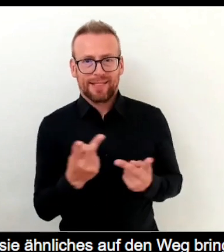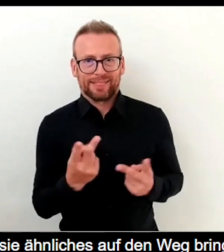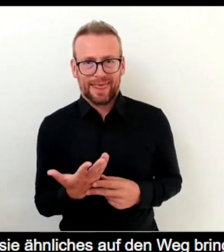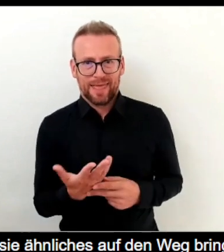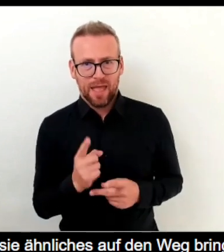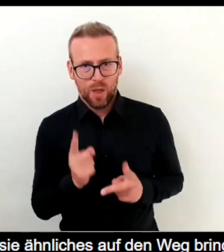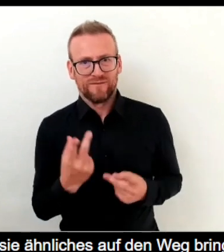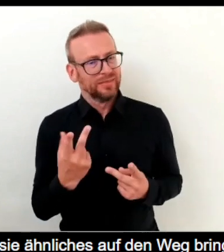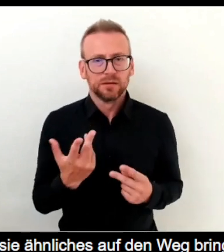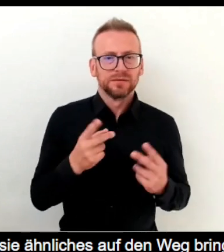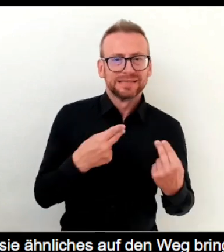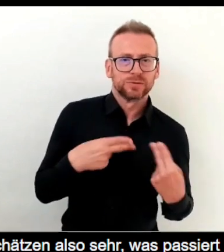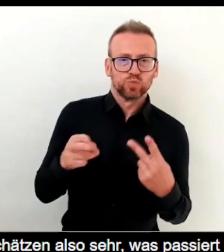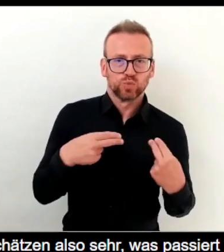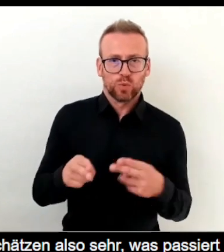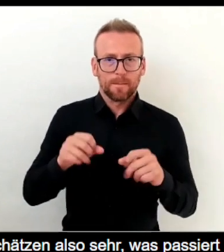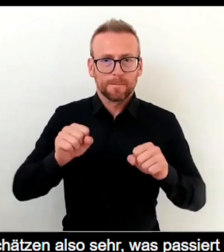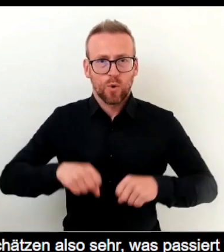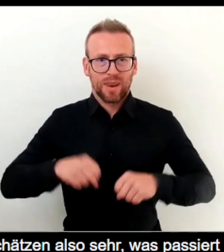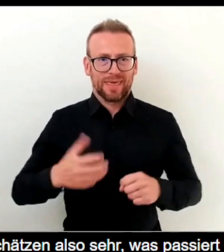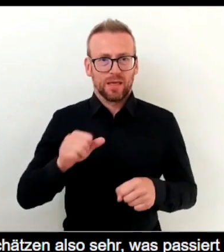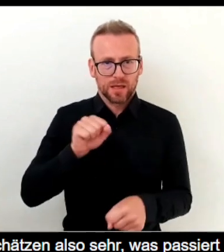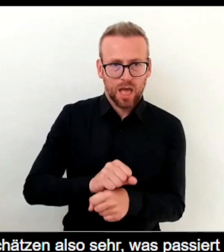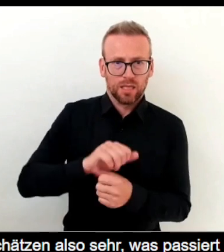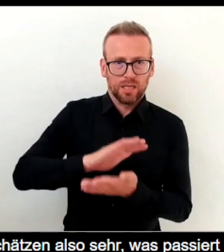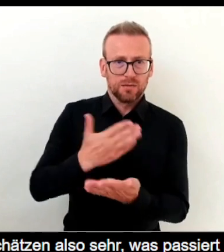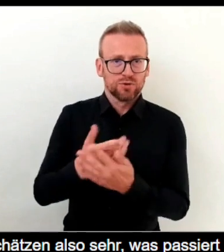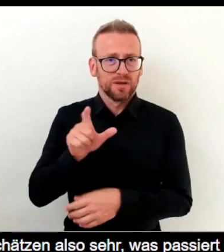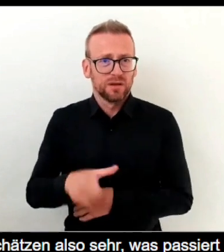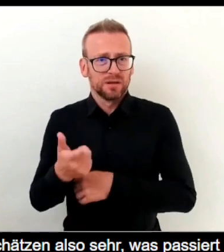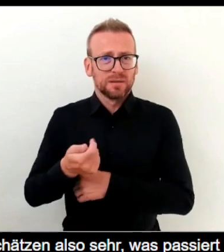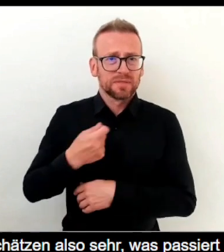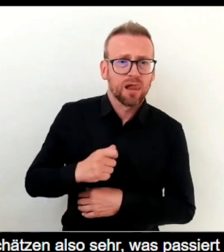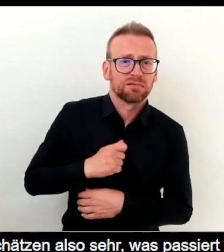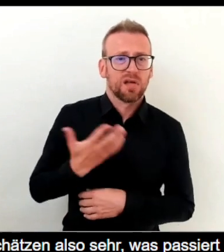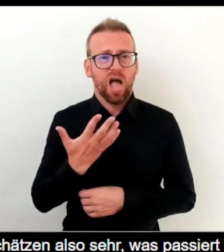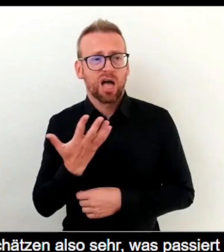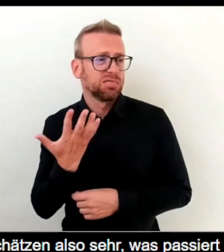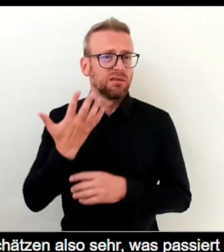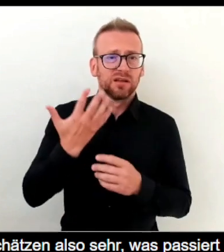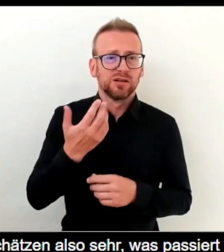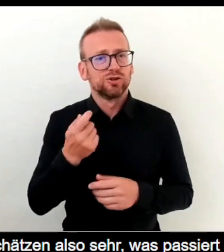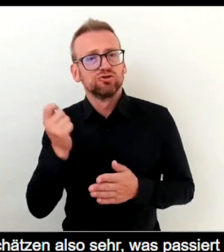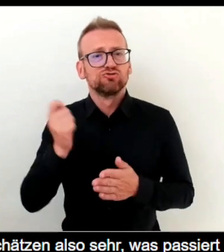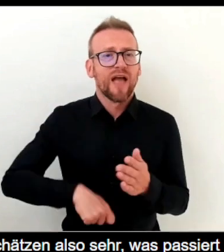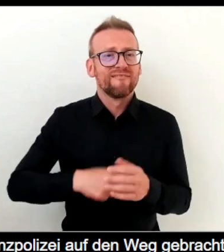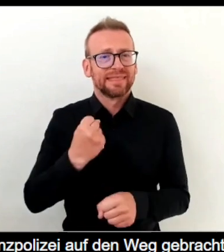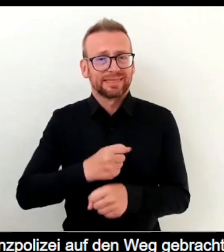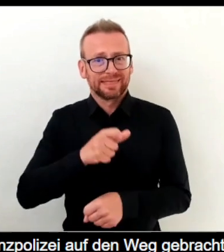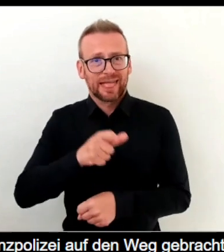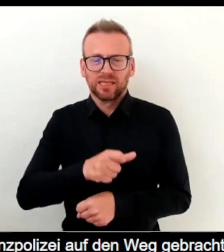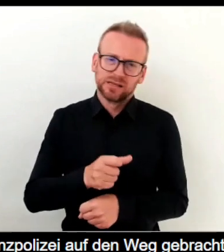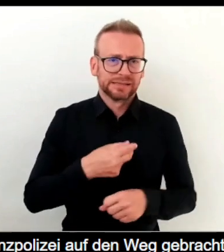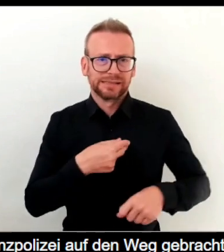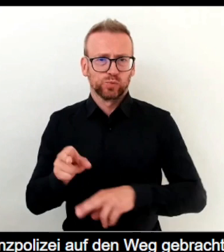es heute auch gebeten und haben auch den Eindruck gehabt, dass das ankam, eine Entlastung der Wirtschaft auf den Weg zu bringen, Entlastung von Bürokratie,